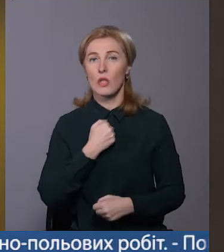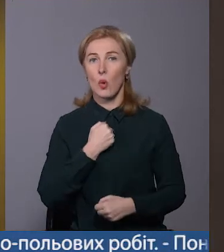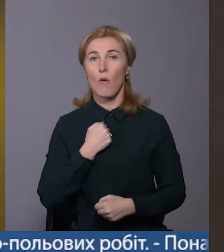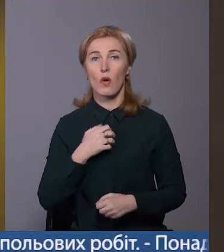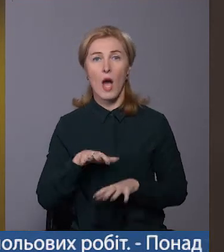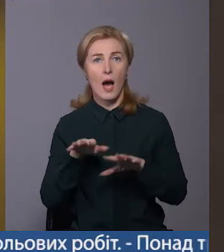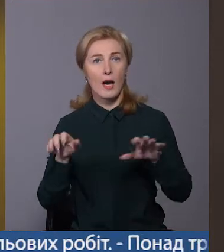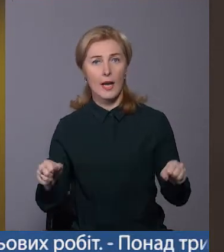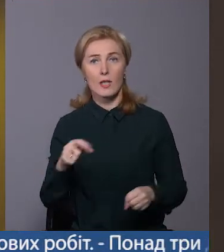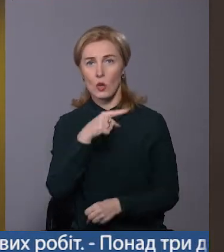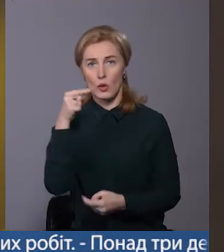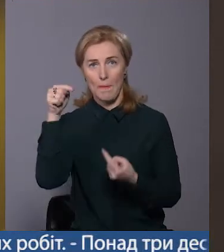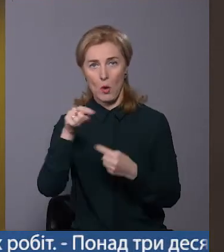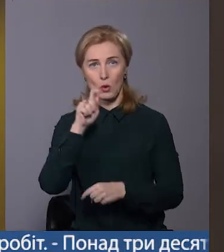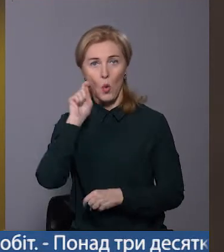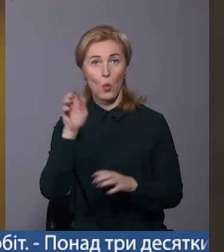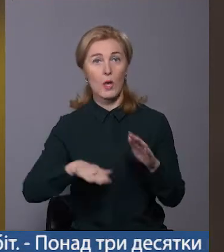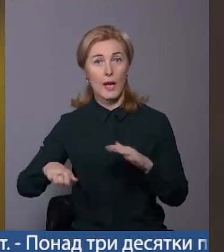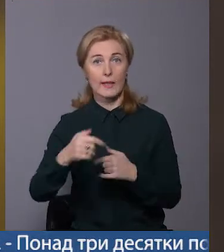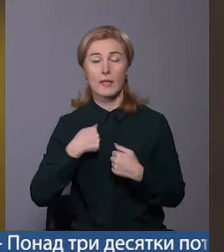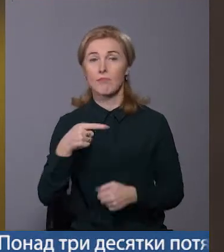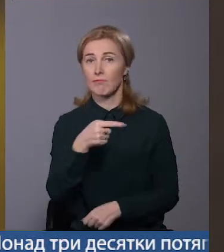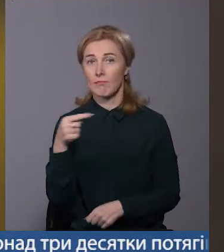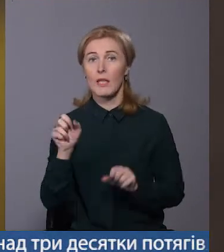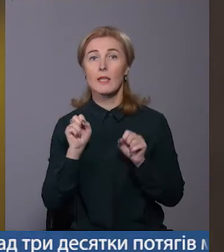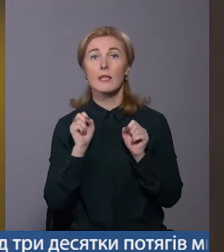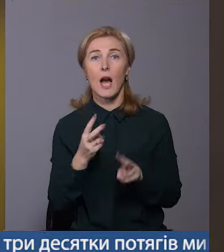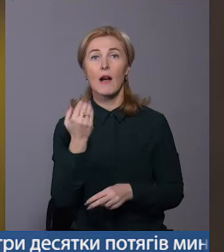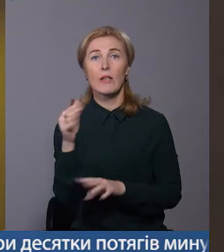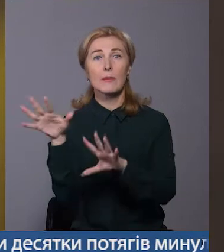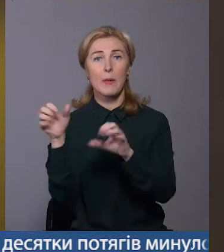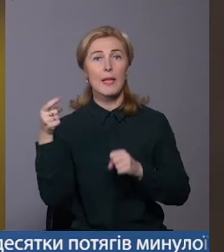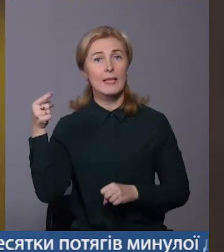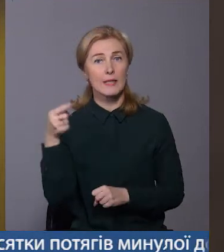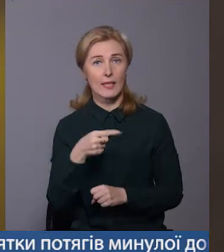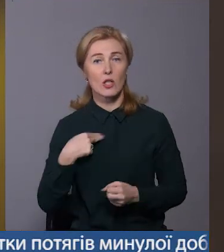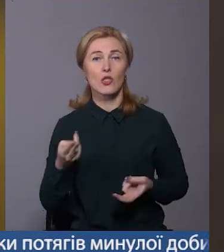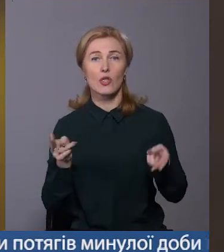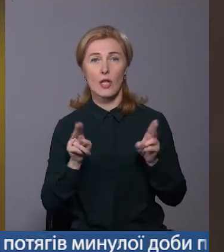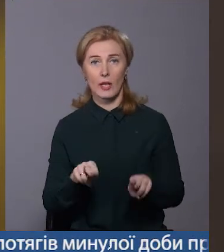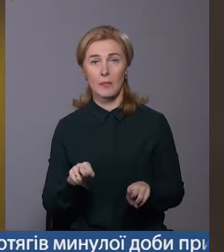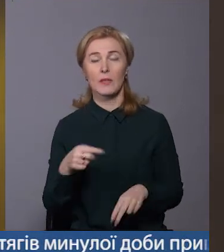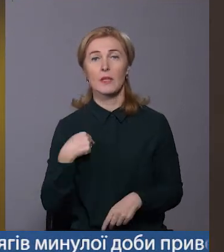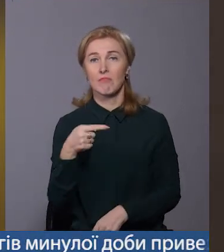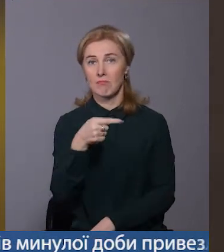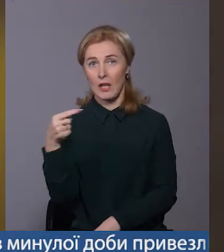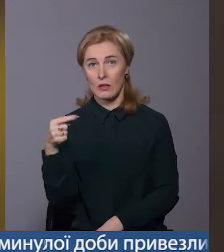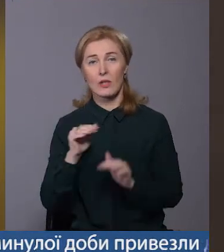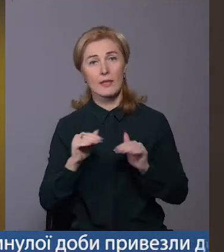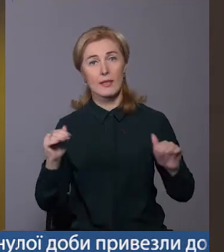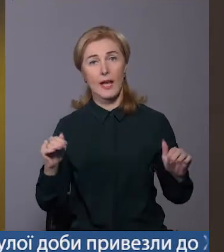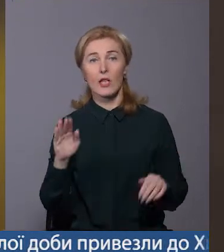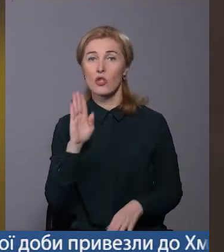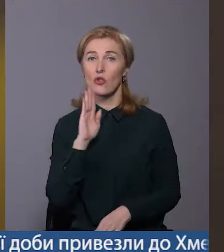Росії проти України? Негативно. Як ви сприймаєте тисячі загиблих мирних жителів? Негативно. Дітей і